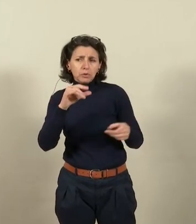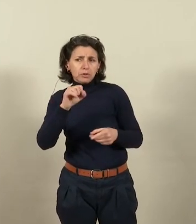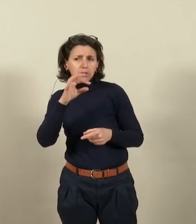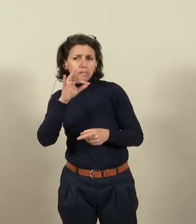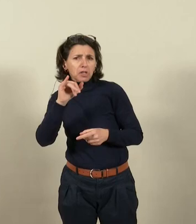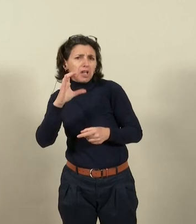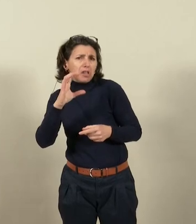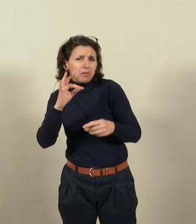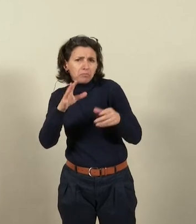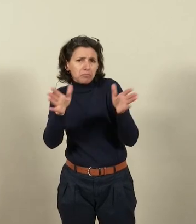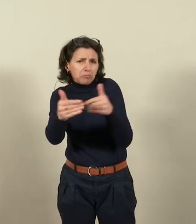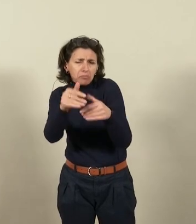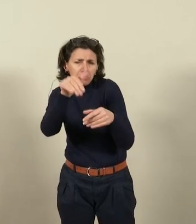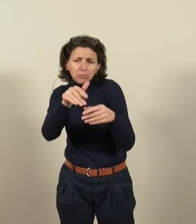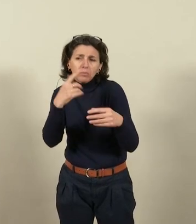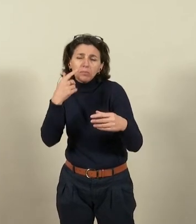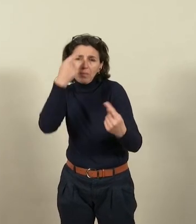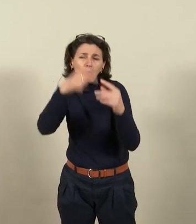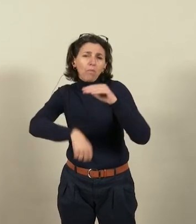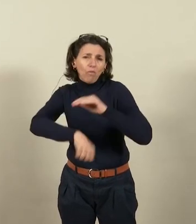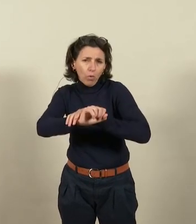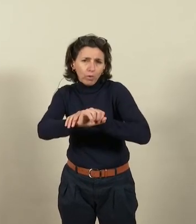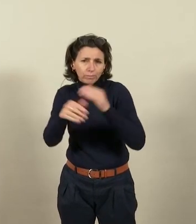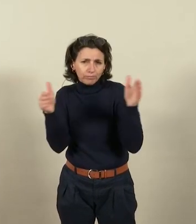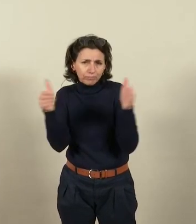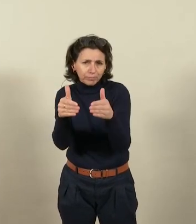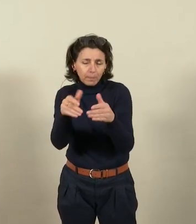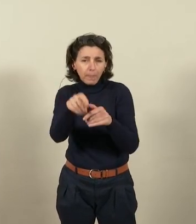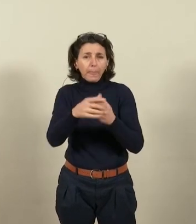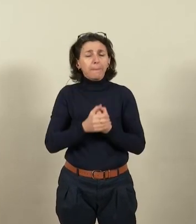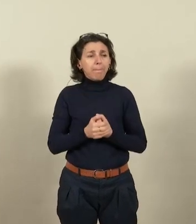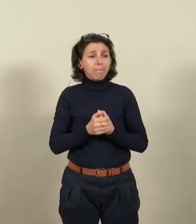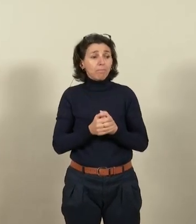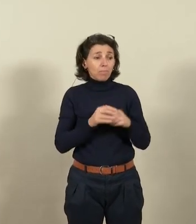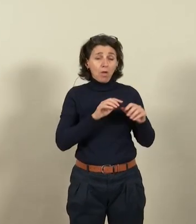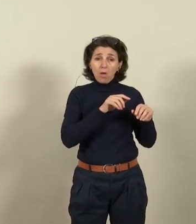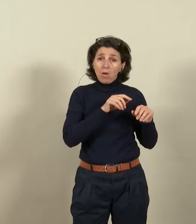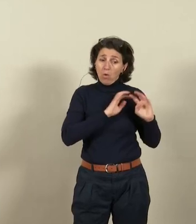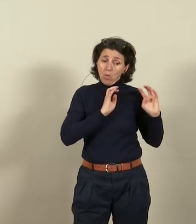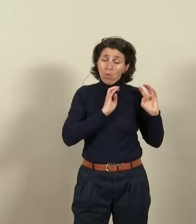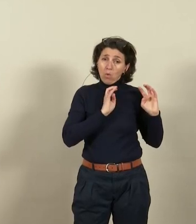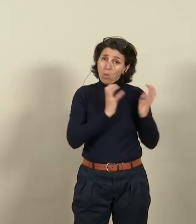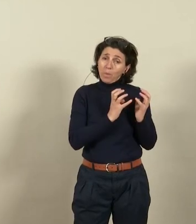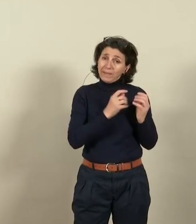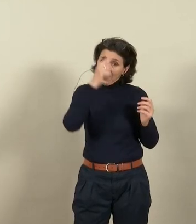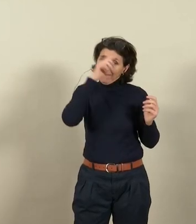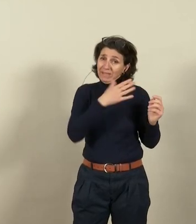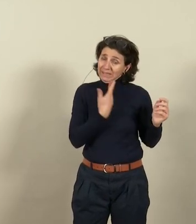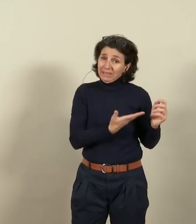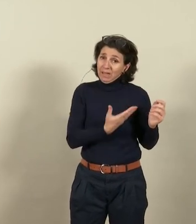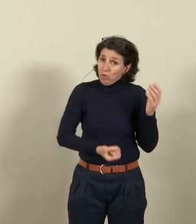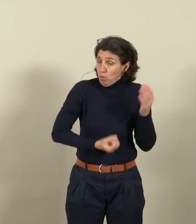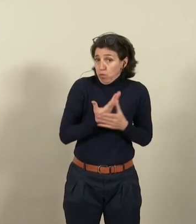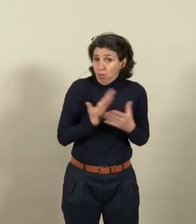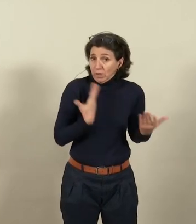parler du du du foot donc ce comité d'avis euh voilà c'est c'est ça le changement quatre